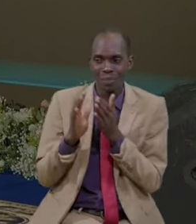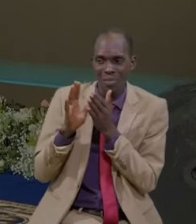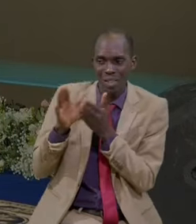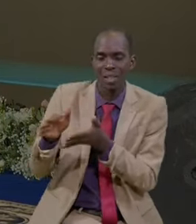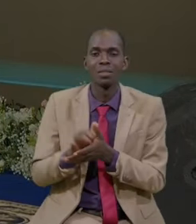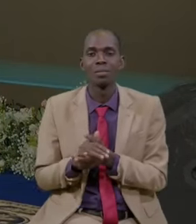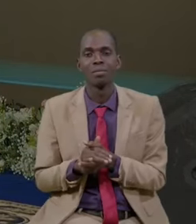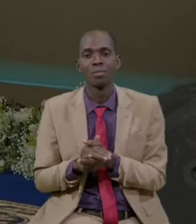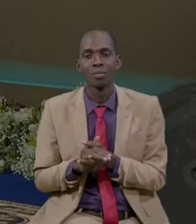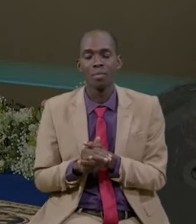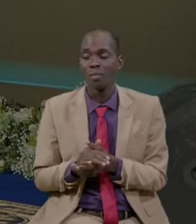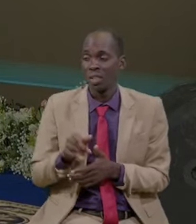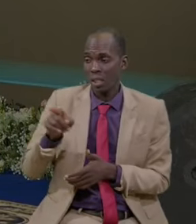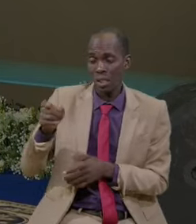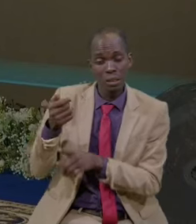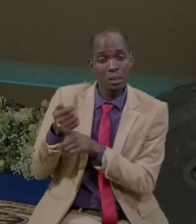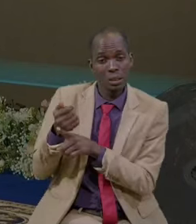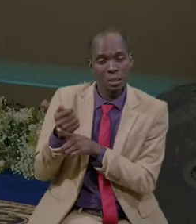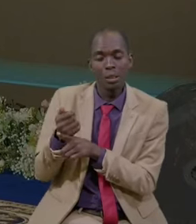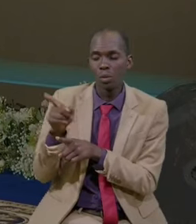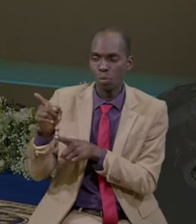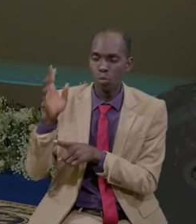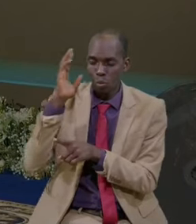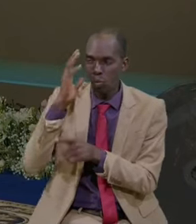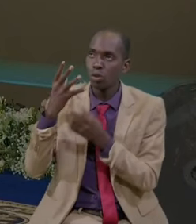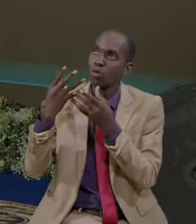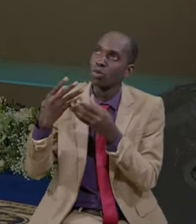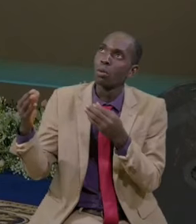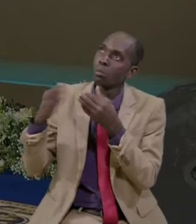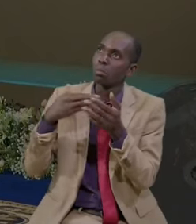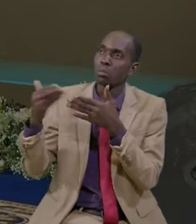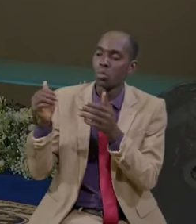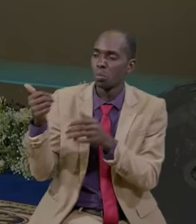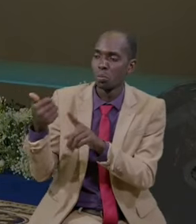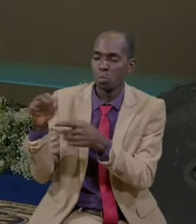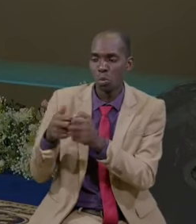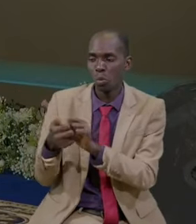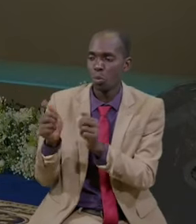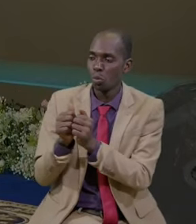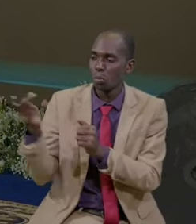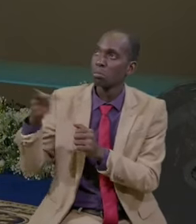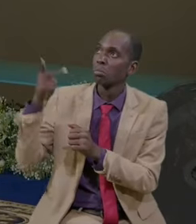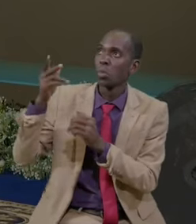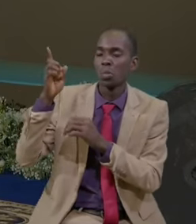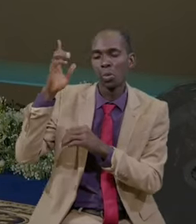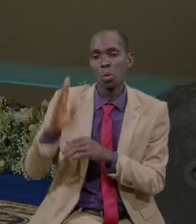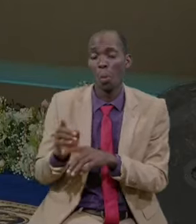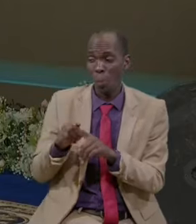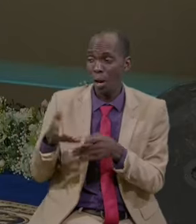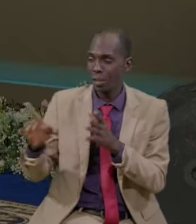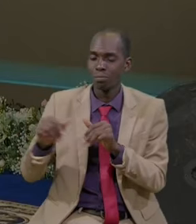il va régler son compte avec Dieu. Mais que son don, son expertise qu'il a, qu'il me donne ça pour que